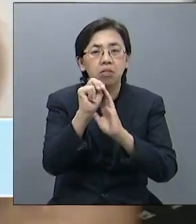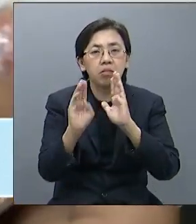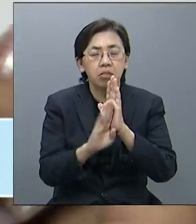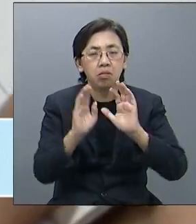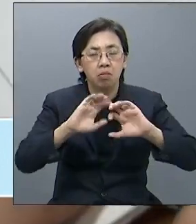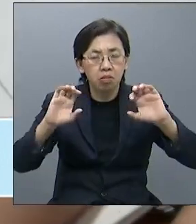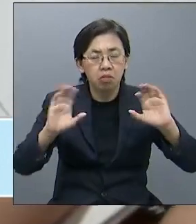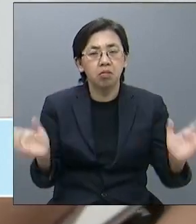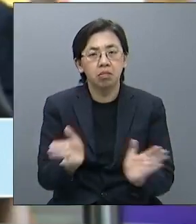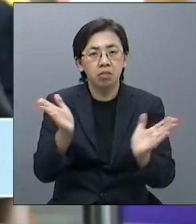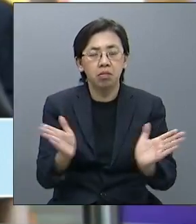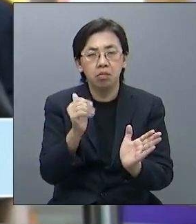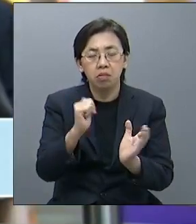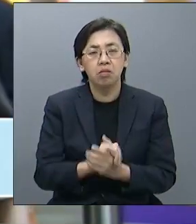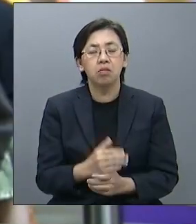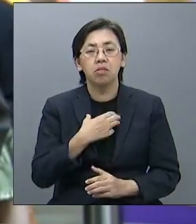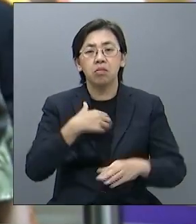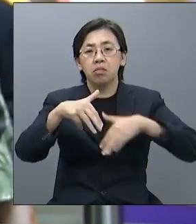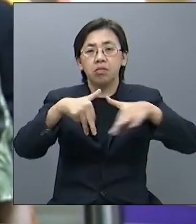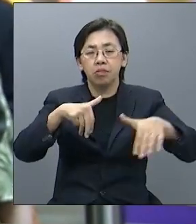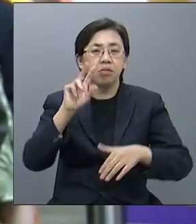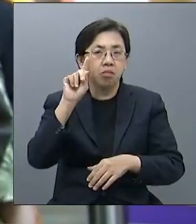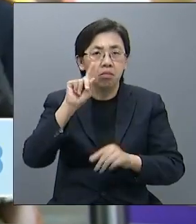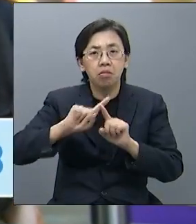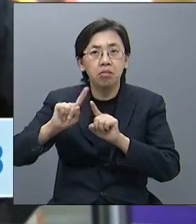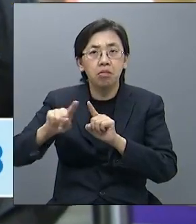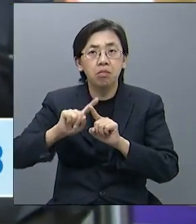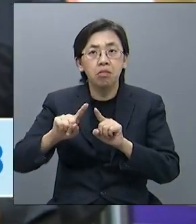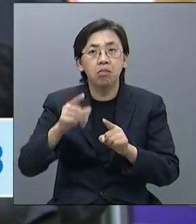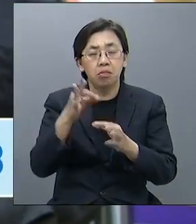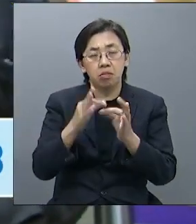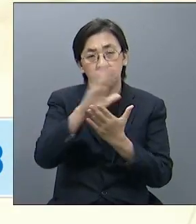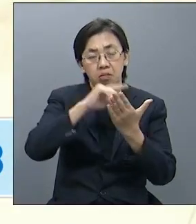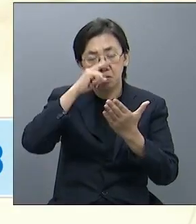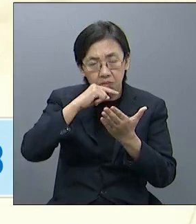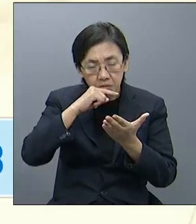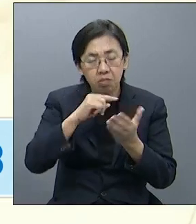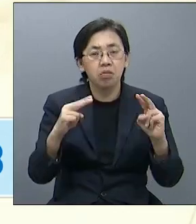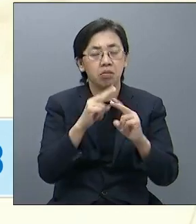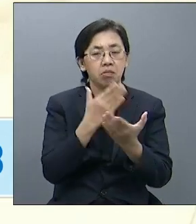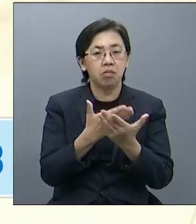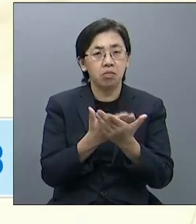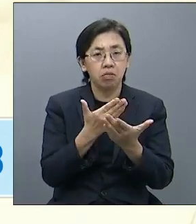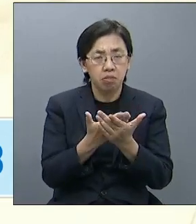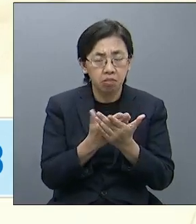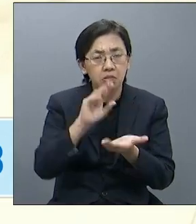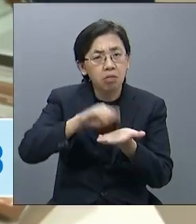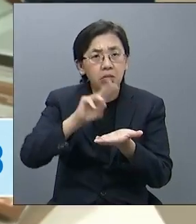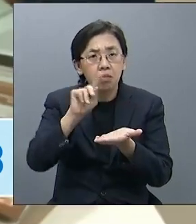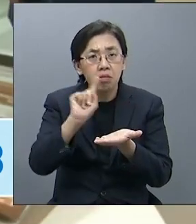ภาครัฐด้วยครับทั้งนี้เพื่อให้ประชาชนได้รับข้อมูลข่าวสารจากธนาคารแห่งประเทศไทยกระทรวงการคลังสามารถติดตามได้ที่